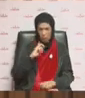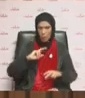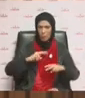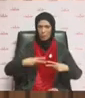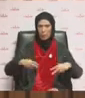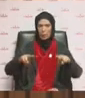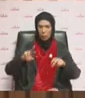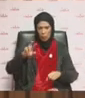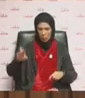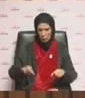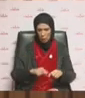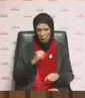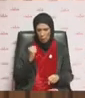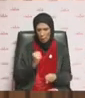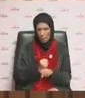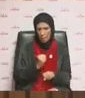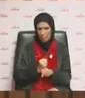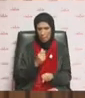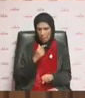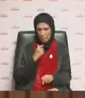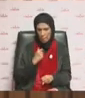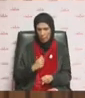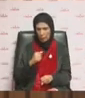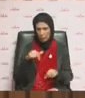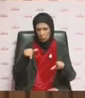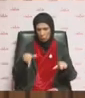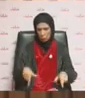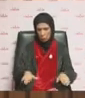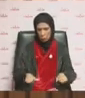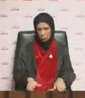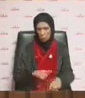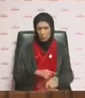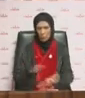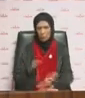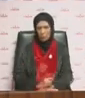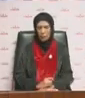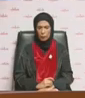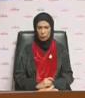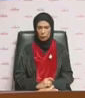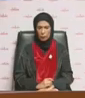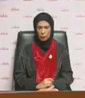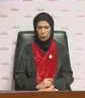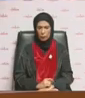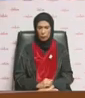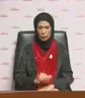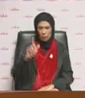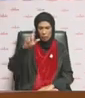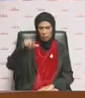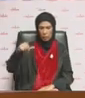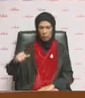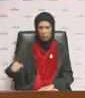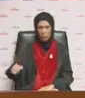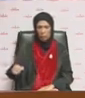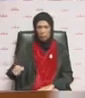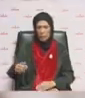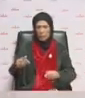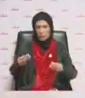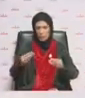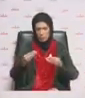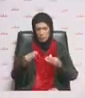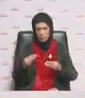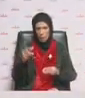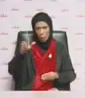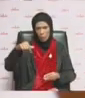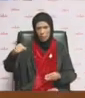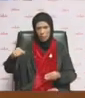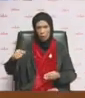من البحرين إلى عمال، أم هم ترانزيت حتى ما طلعوا من المطار؟ سعادة الوزير، من استلم دفة الوزارة إلى